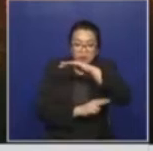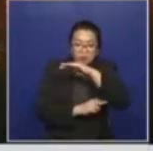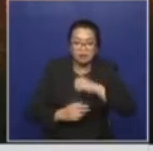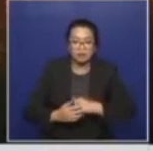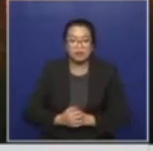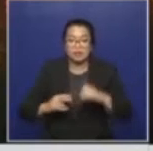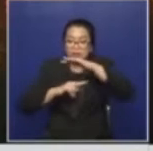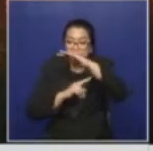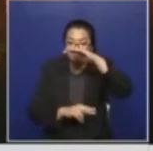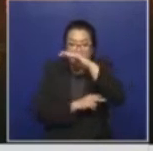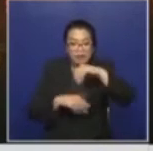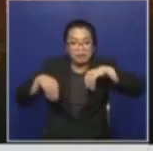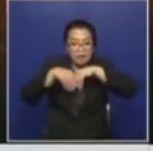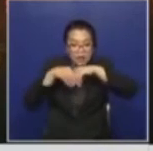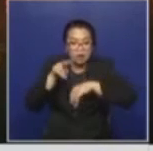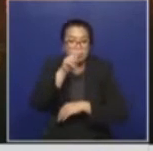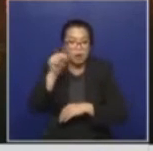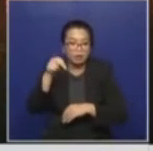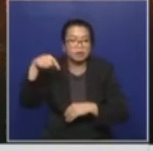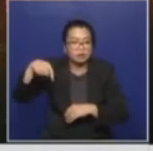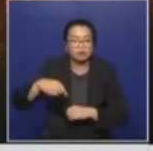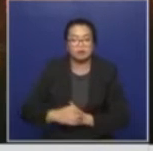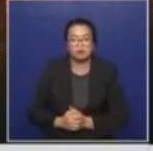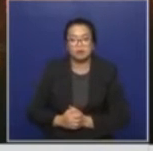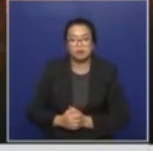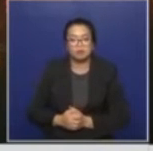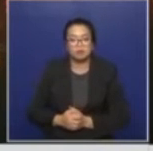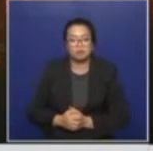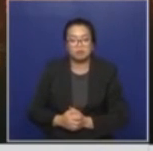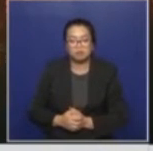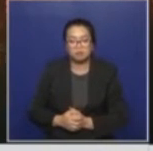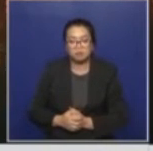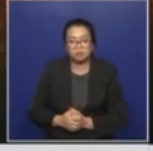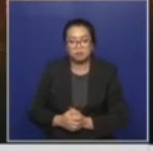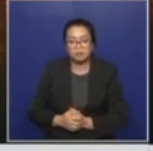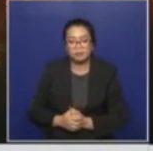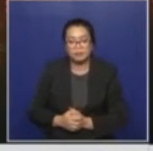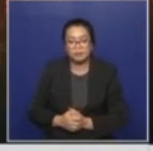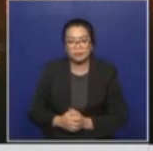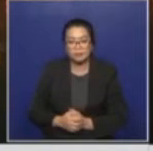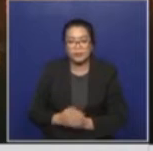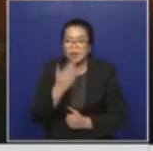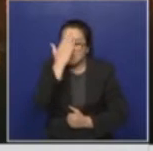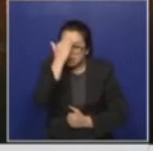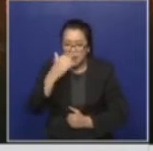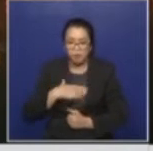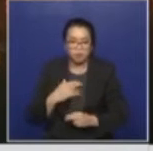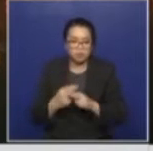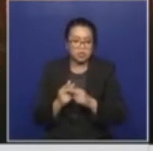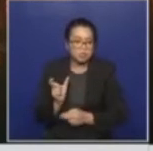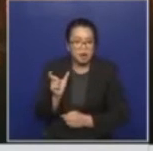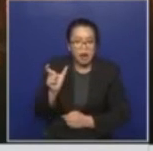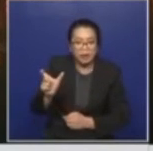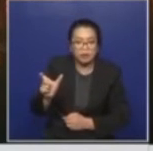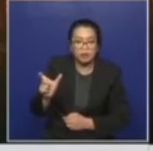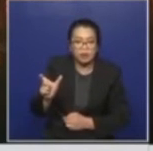ปิดสวิตช์ลูกหลานประชาชนท่านประธานครับถ้าท่านประธานได้รับทราบว่าทำไมผมตั้งชื่ออ